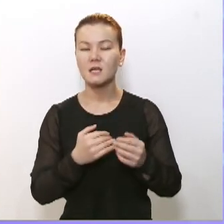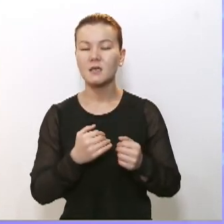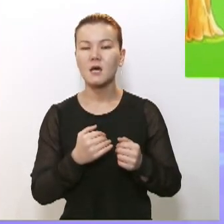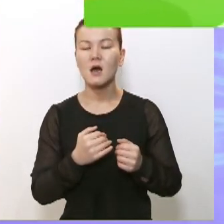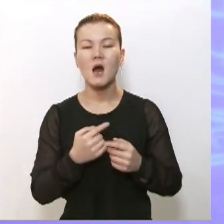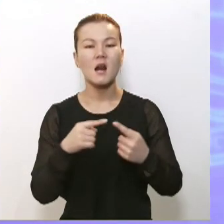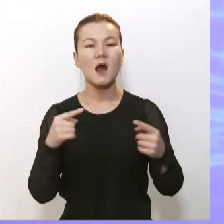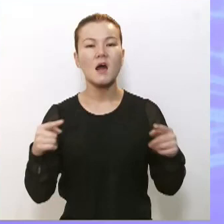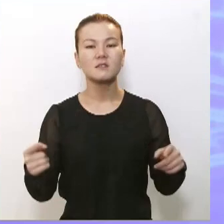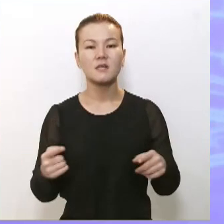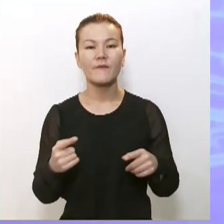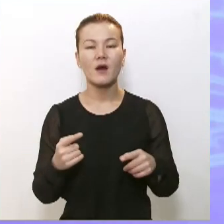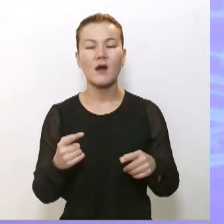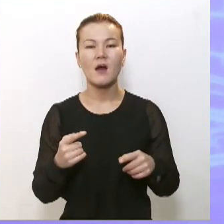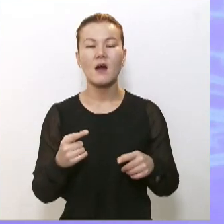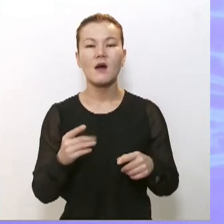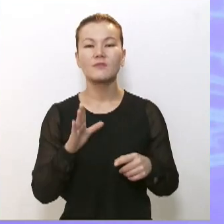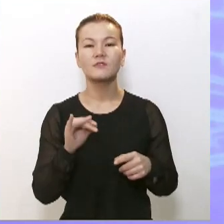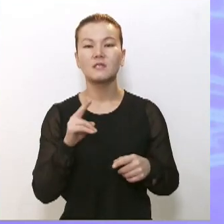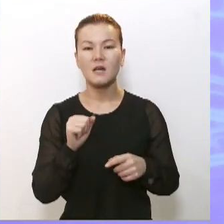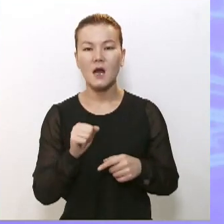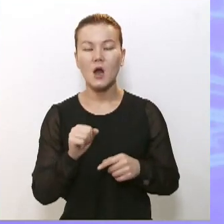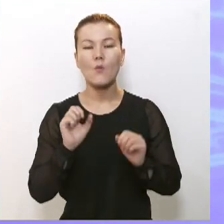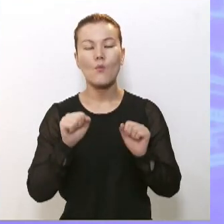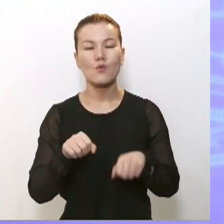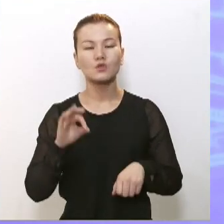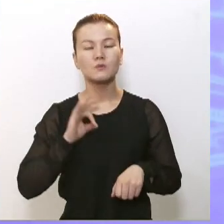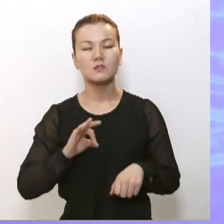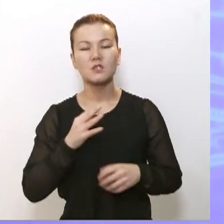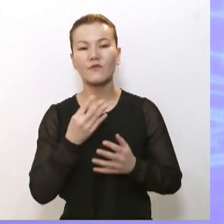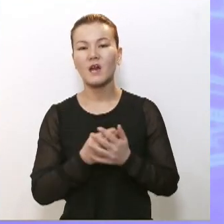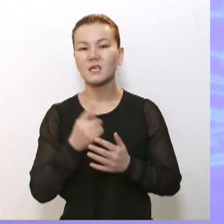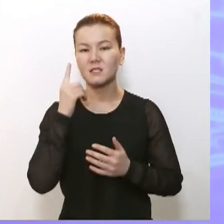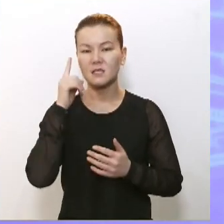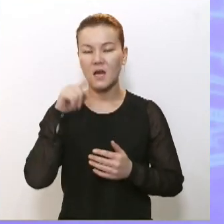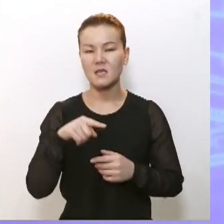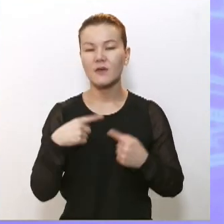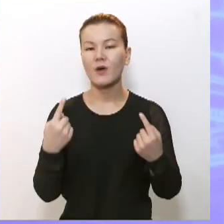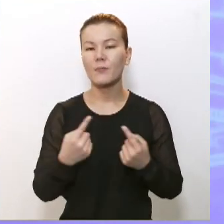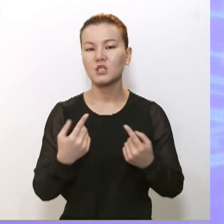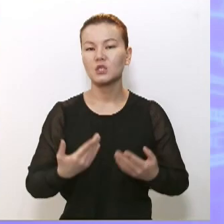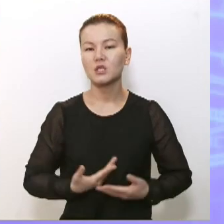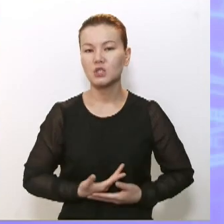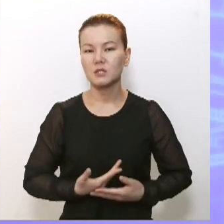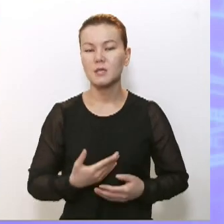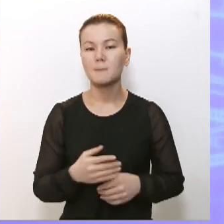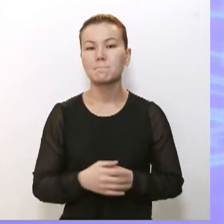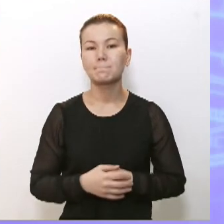и теперь можем применить свои знания повседневной жизни